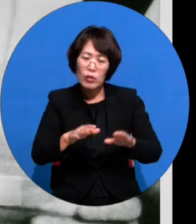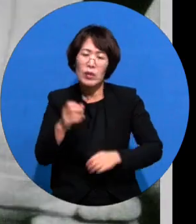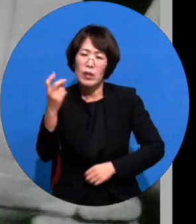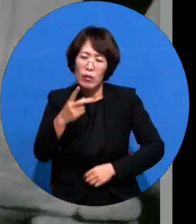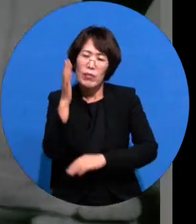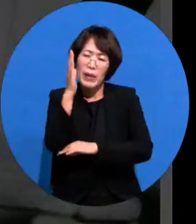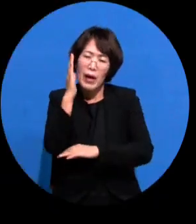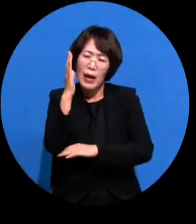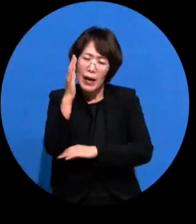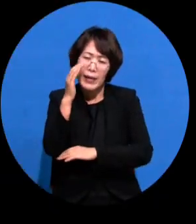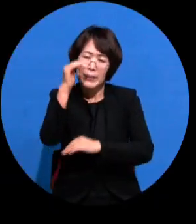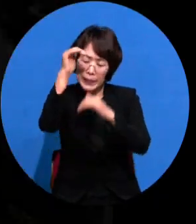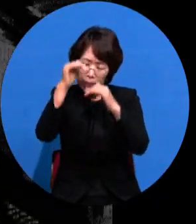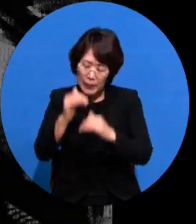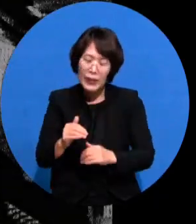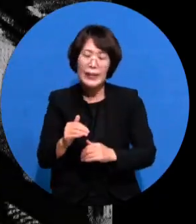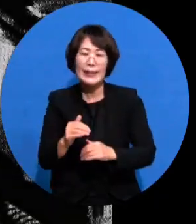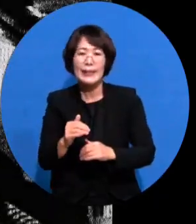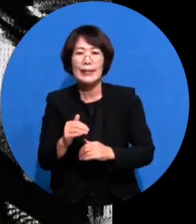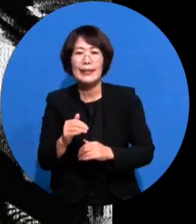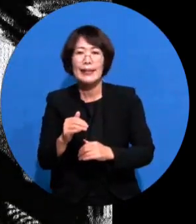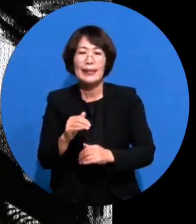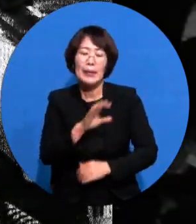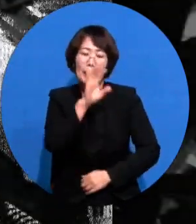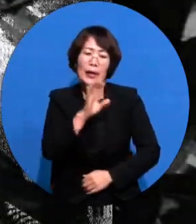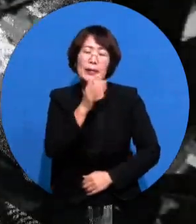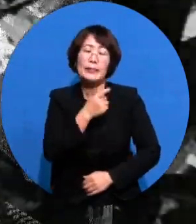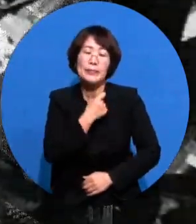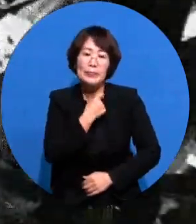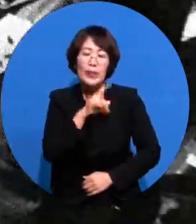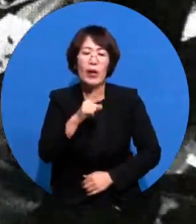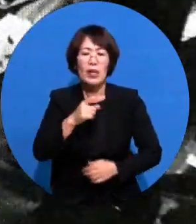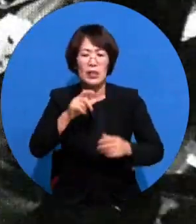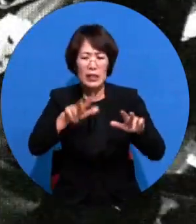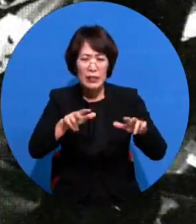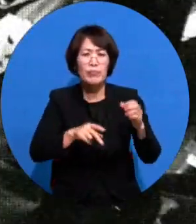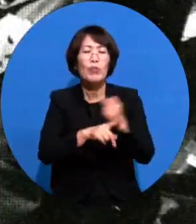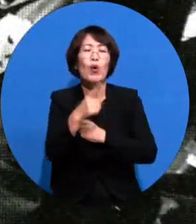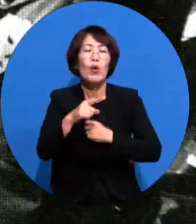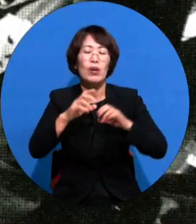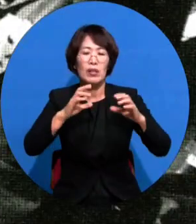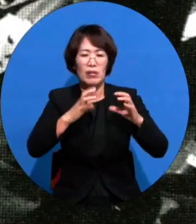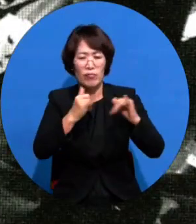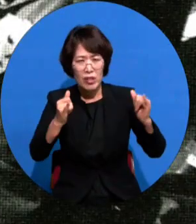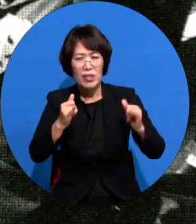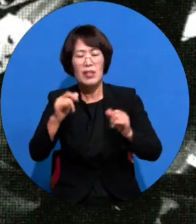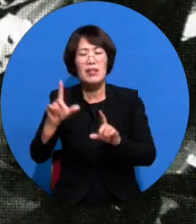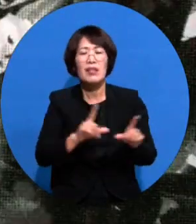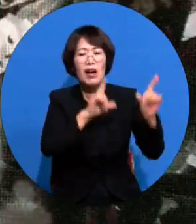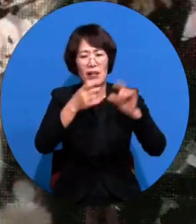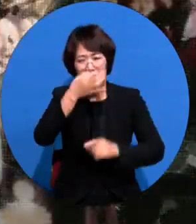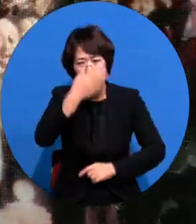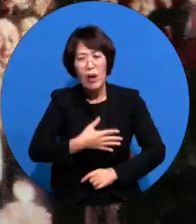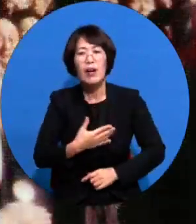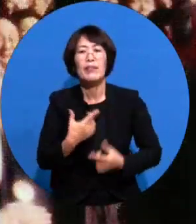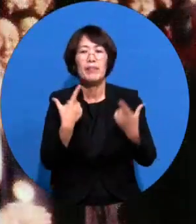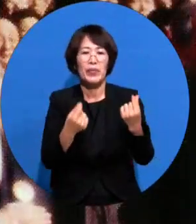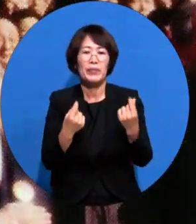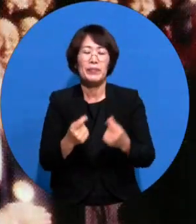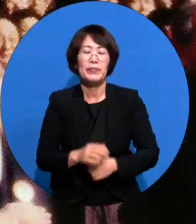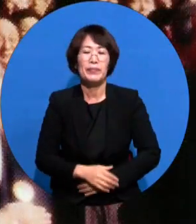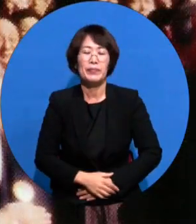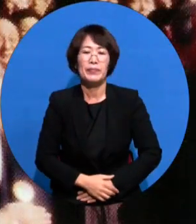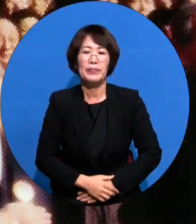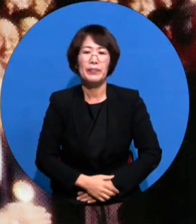어록들이 예사롭게 들리지 않는 이유는 국민들의 삶이 그만큼 팍팍하다는 반증일 것입니다.